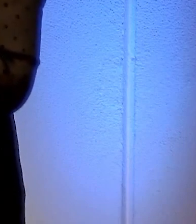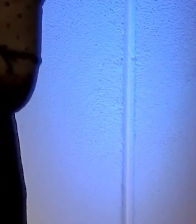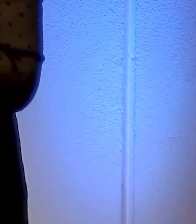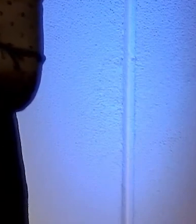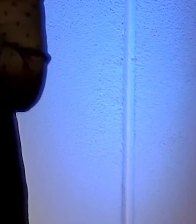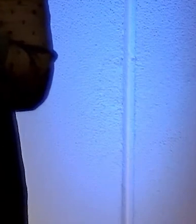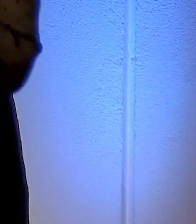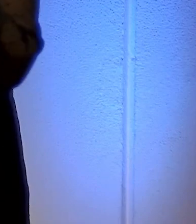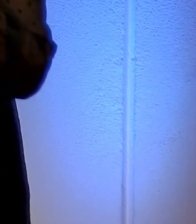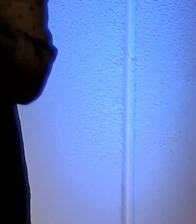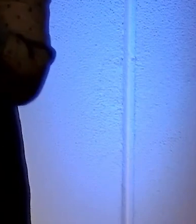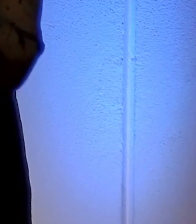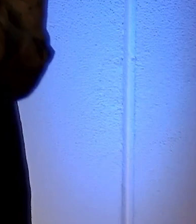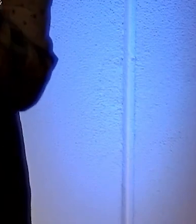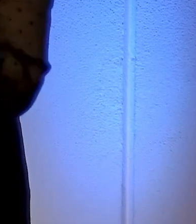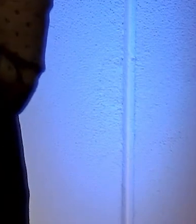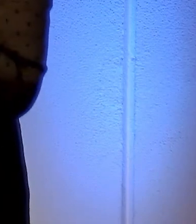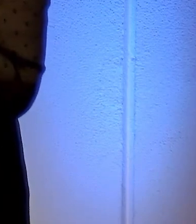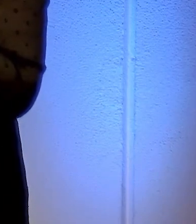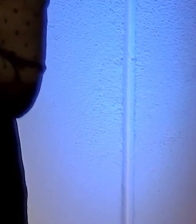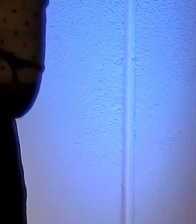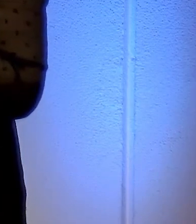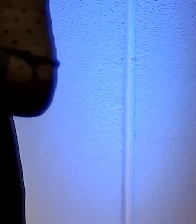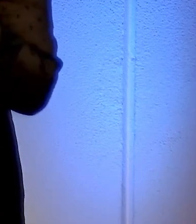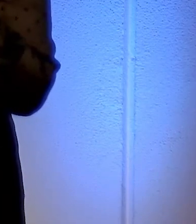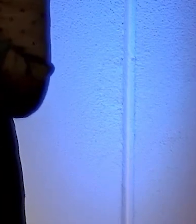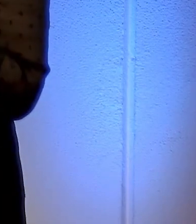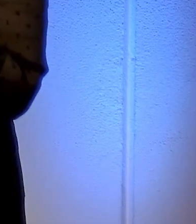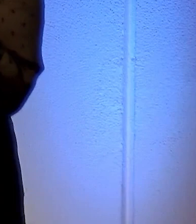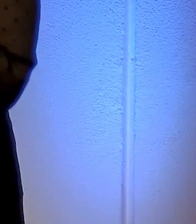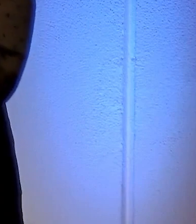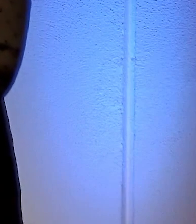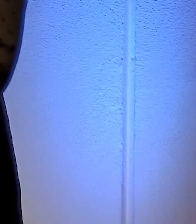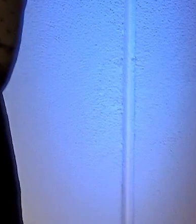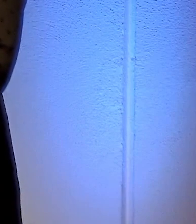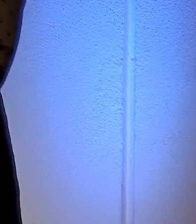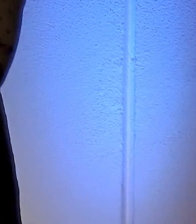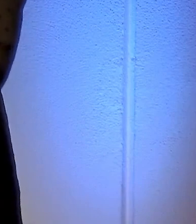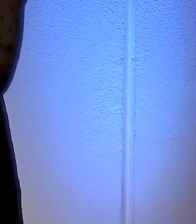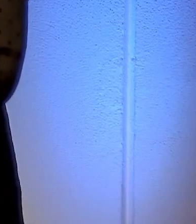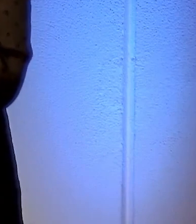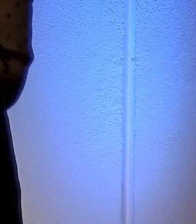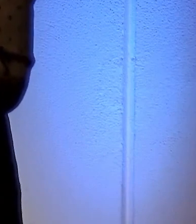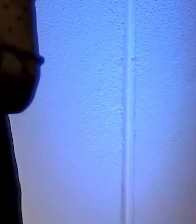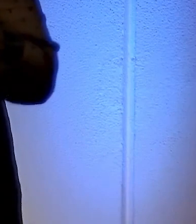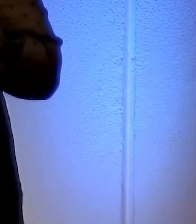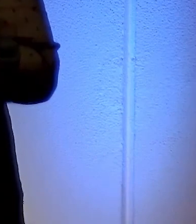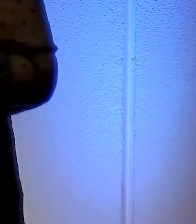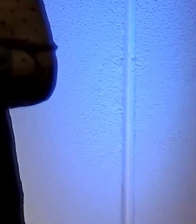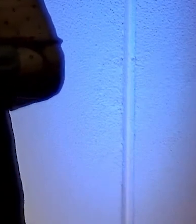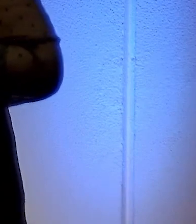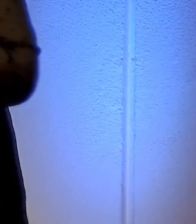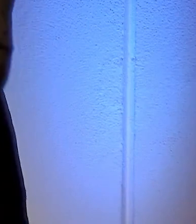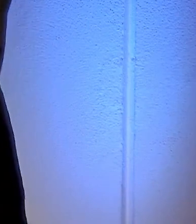Ampak zaradi dogodkov, ki so se dogajali avgusta, torej poplave, se je ta kretnja tudi nekako spremenila